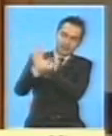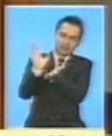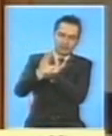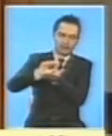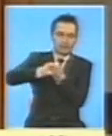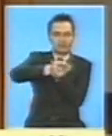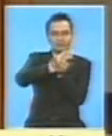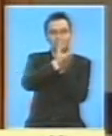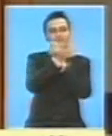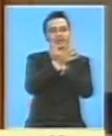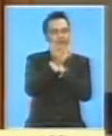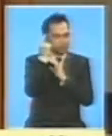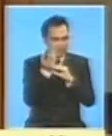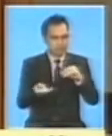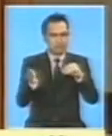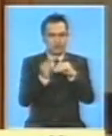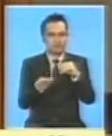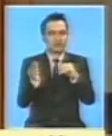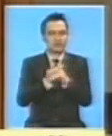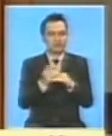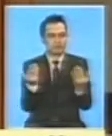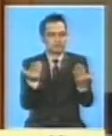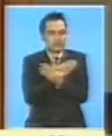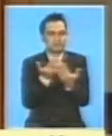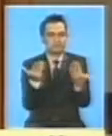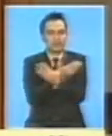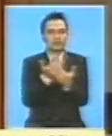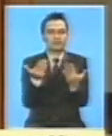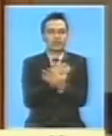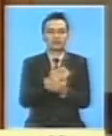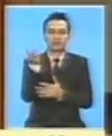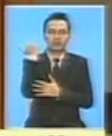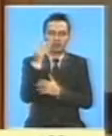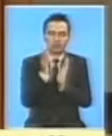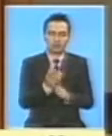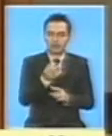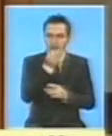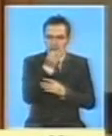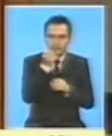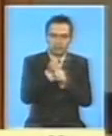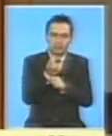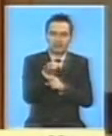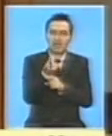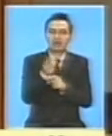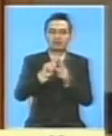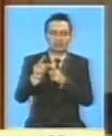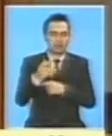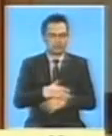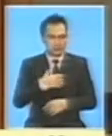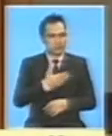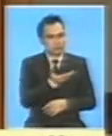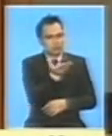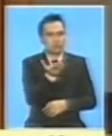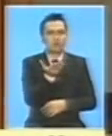แล้วมันก็เลยขยายกันไปเรื่อยๆแล้วก็เปลี่ยนมือไปเรื่อยๆแล้วคนที่เป็นเจ้าของเดิมก็ไม่มีที่ทำกินอีกลองไปเช็คดูดิครับเรียกร้องมาทั้งหม